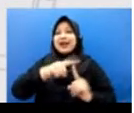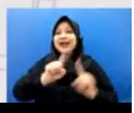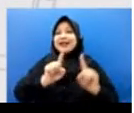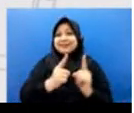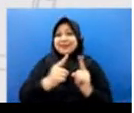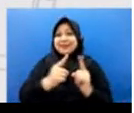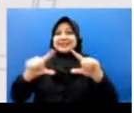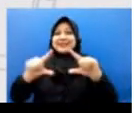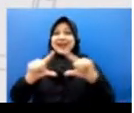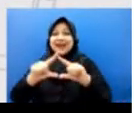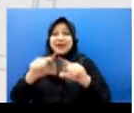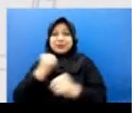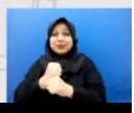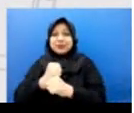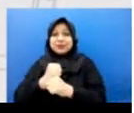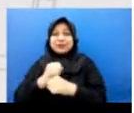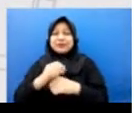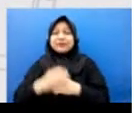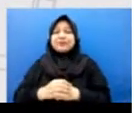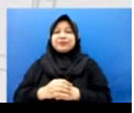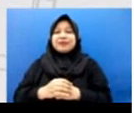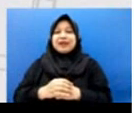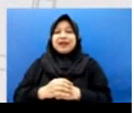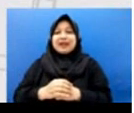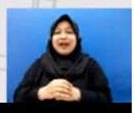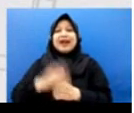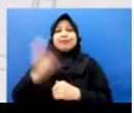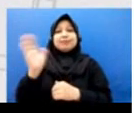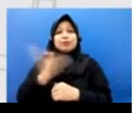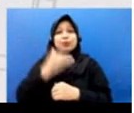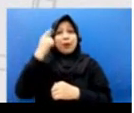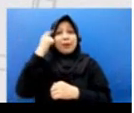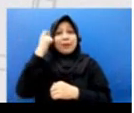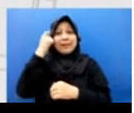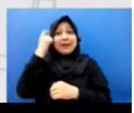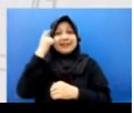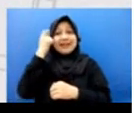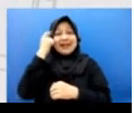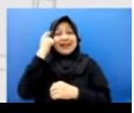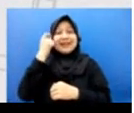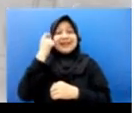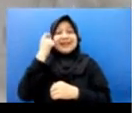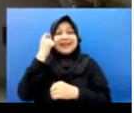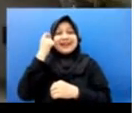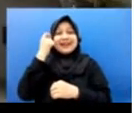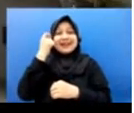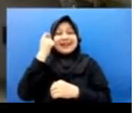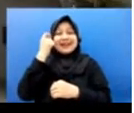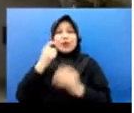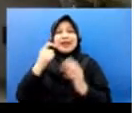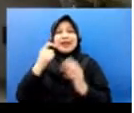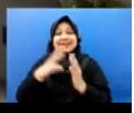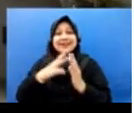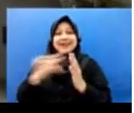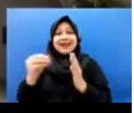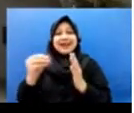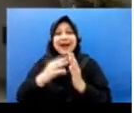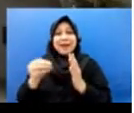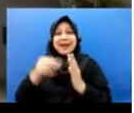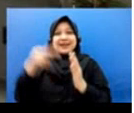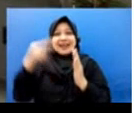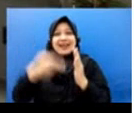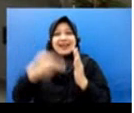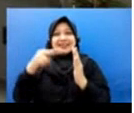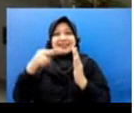Agustus. Dan semua pelajaran ini sebetulnya bisa juga dilihat secara rekaman, rekamannya bisa ada di